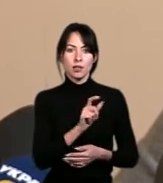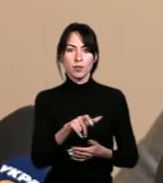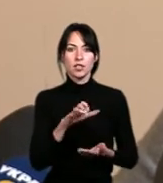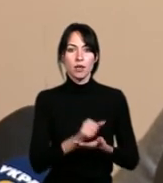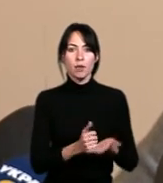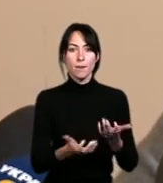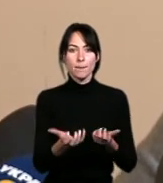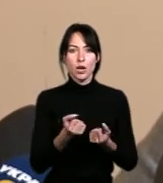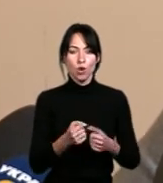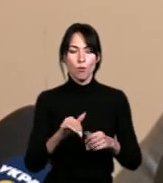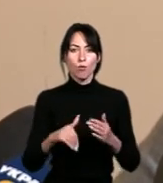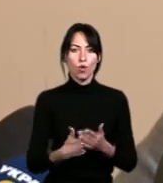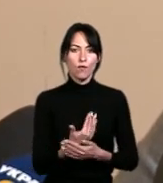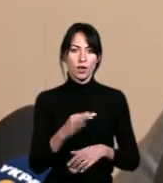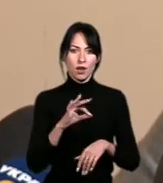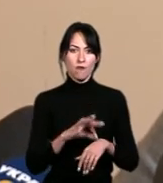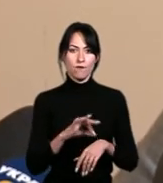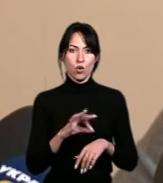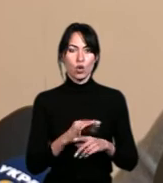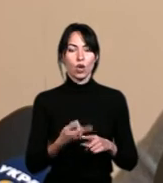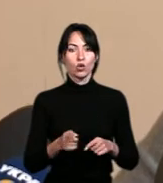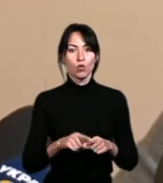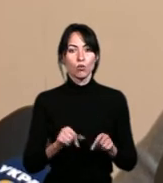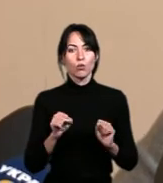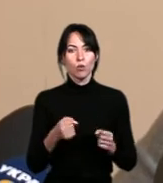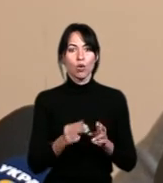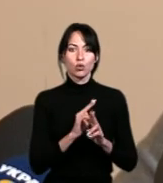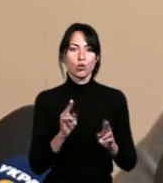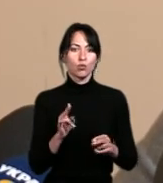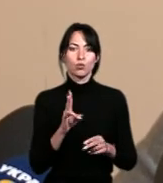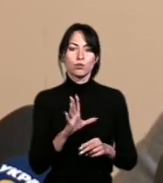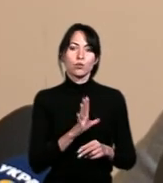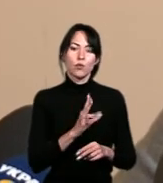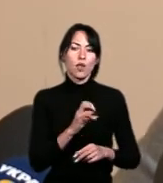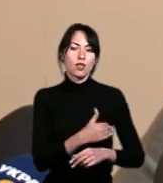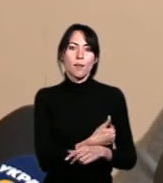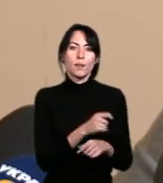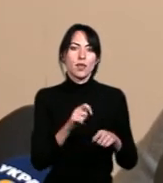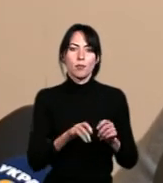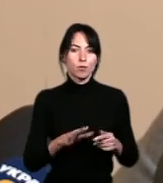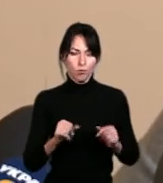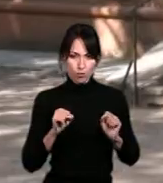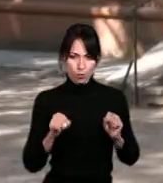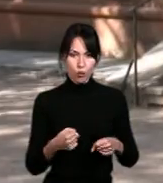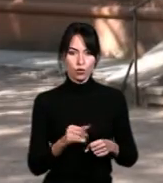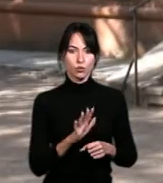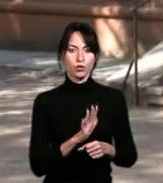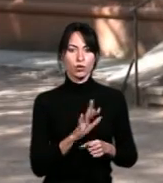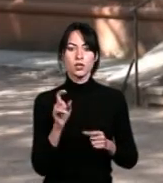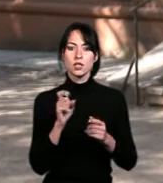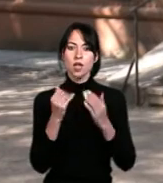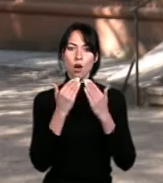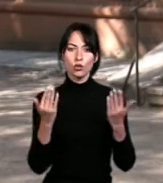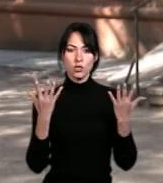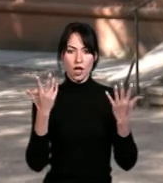прийомом нових хворих. Тому, може, й кому не поміряли температуру. Я не відкидаю цього. За останні три дні